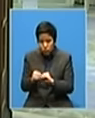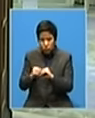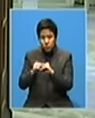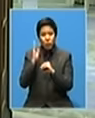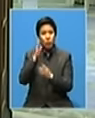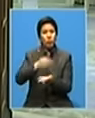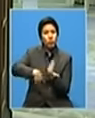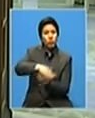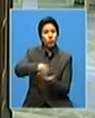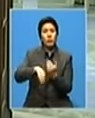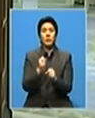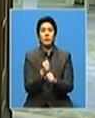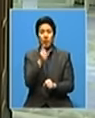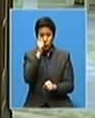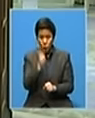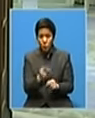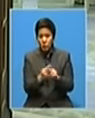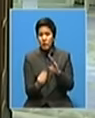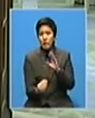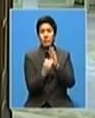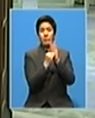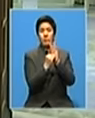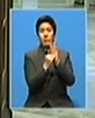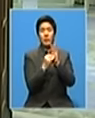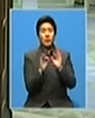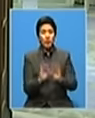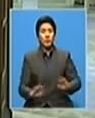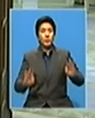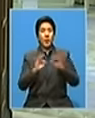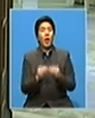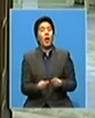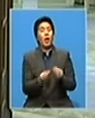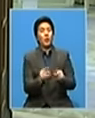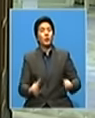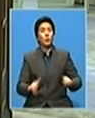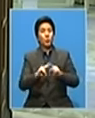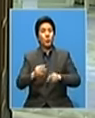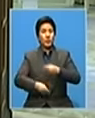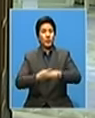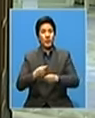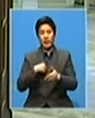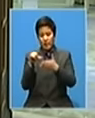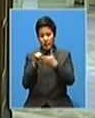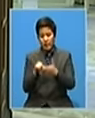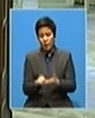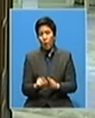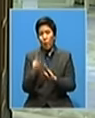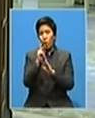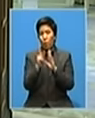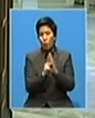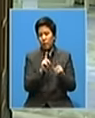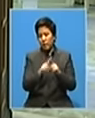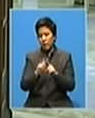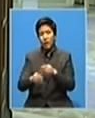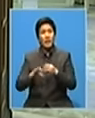พคล่องมากขึ้นสำหรับสหกรณ์เกษตรต้องจดทะเบียนนะครับทั้งนี้ได้จัดการให้กระทรวงพาณิชย์ได้ดำเนินการปรับปรุงกฎระเบียบการค้าต่